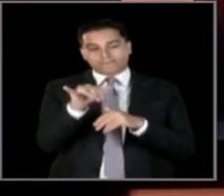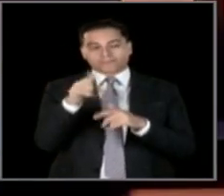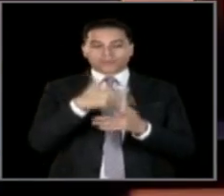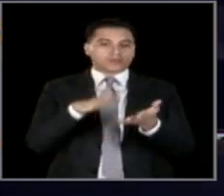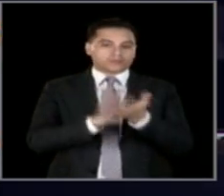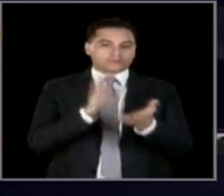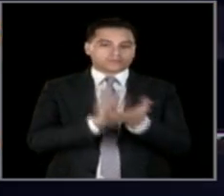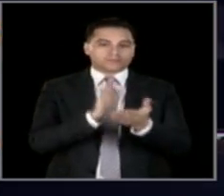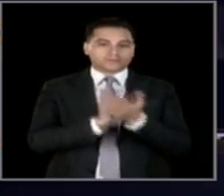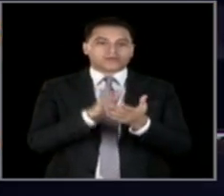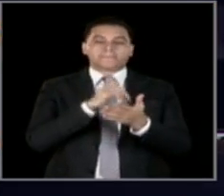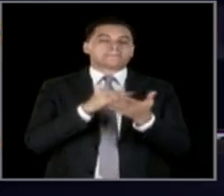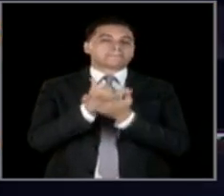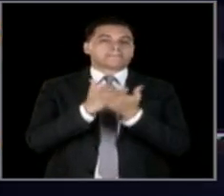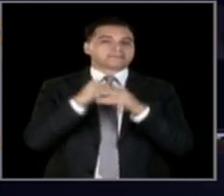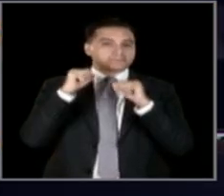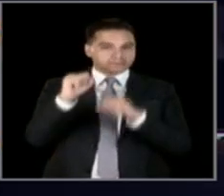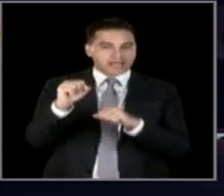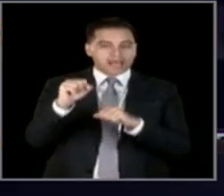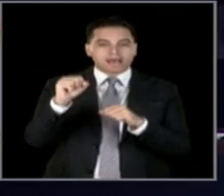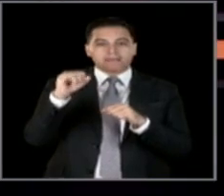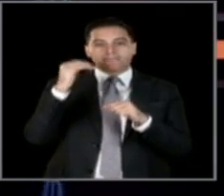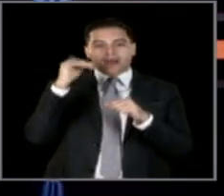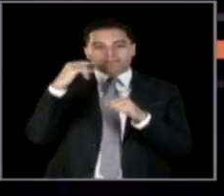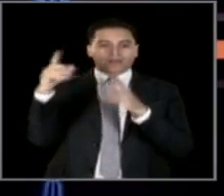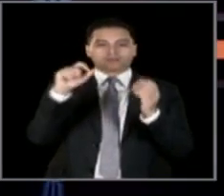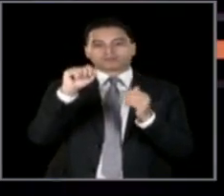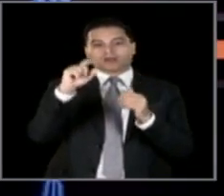نحيي كلنا مدرسة الشهيد محمد نصر بلال.